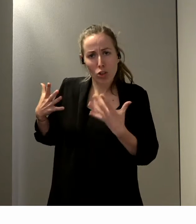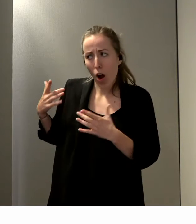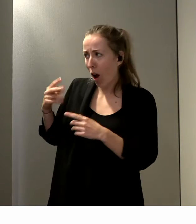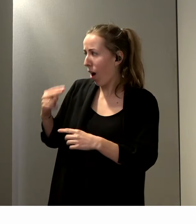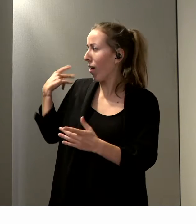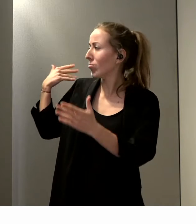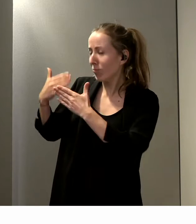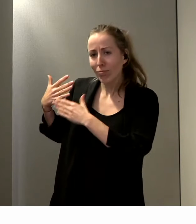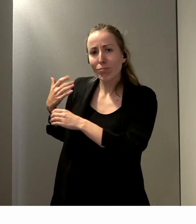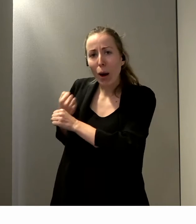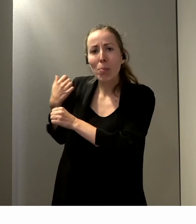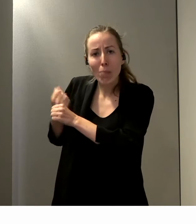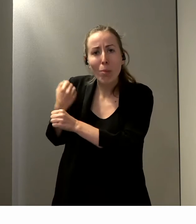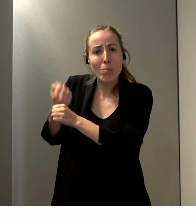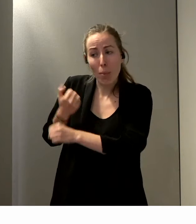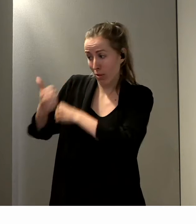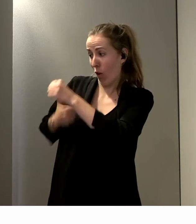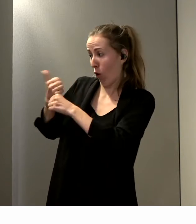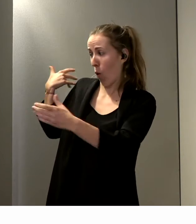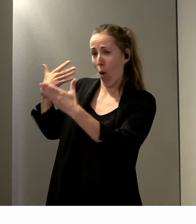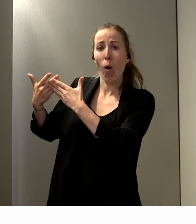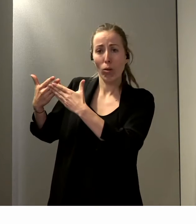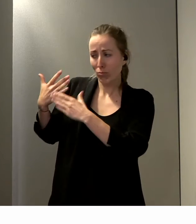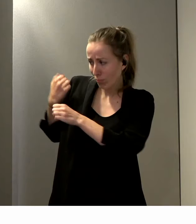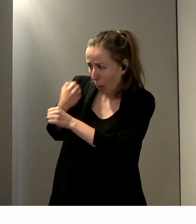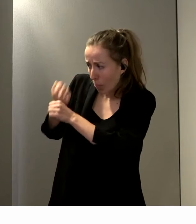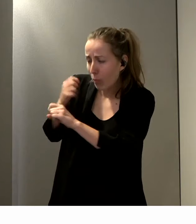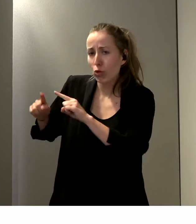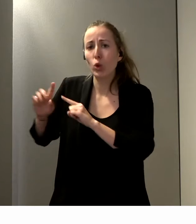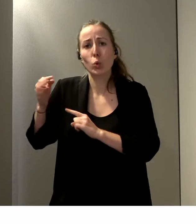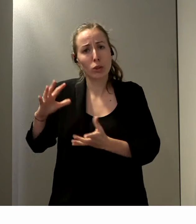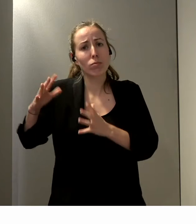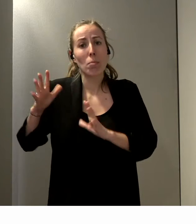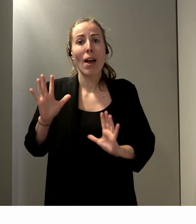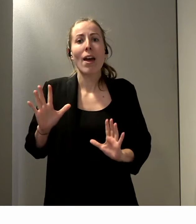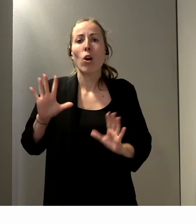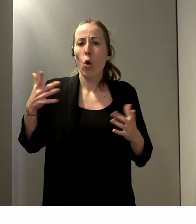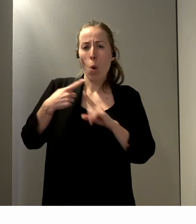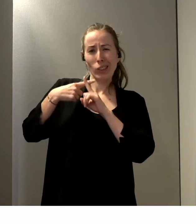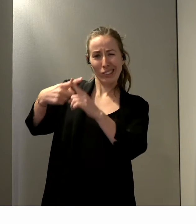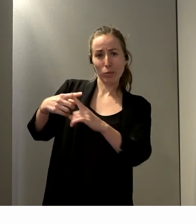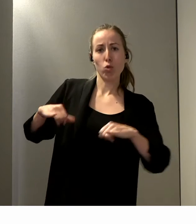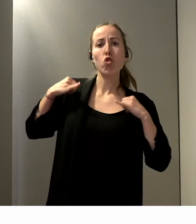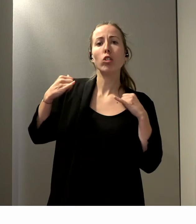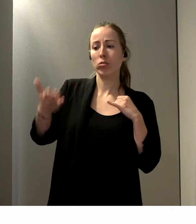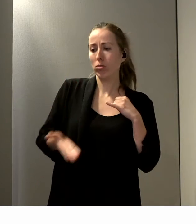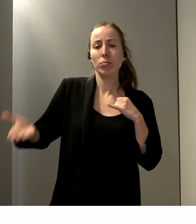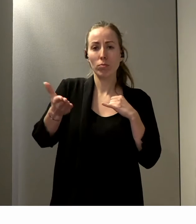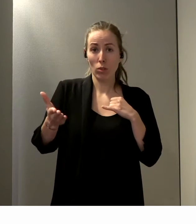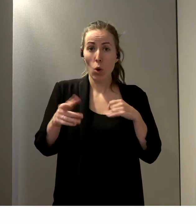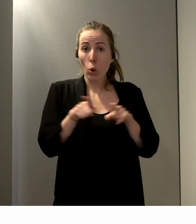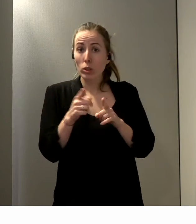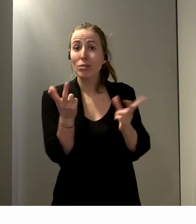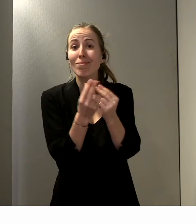qui sont encourageants au bout d'un an. Qu'est-ce qu'on fait en fait pour cibler ces jeunes les plus éloignés? Vous parlez aussi des jeunes en